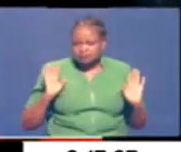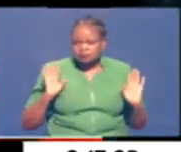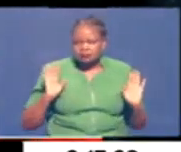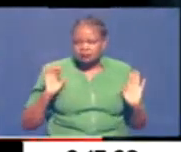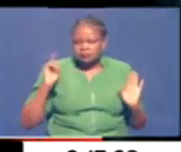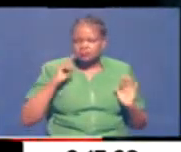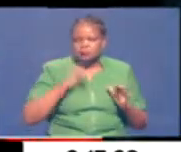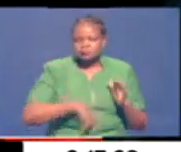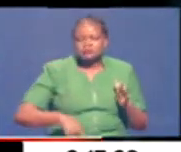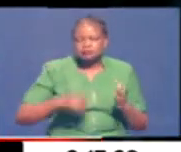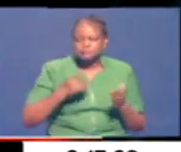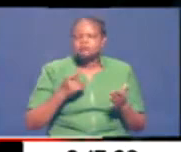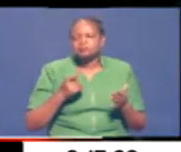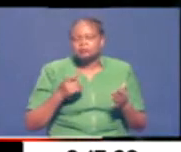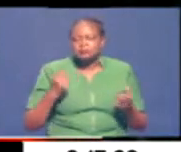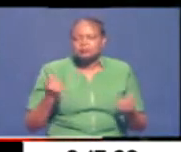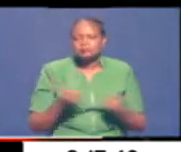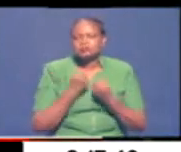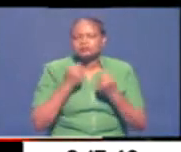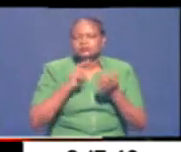itakuwa. Kwa hiyo